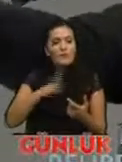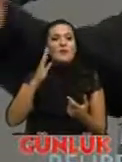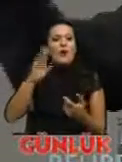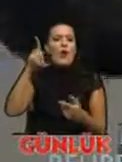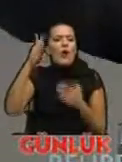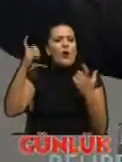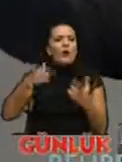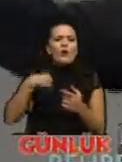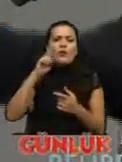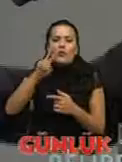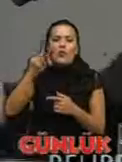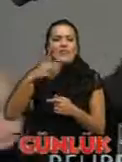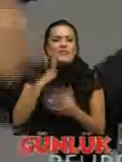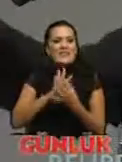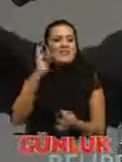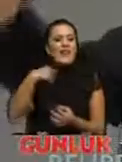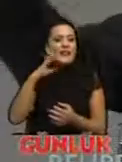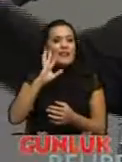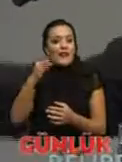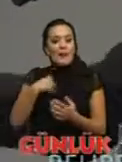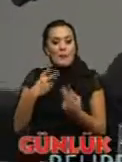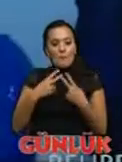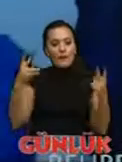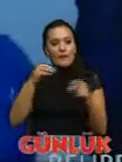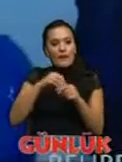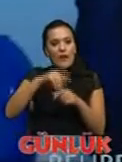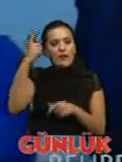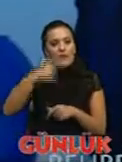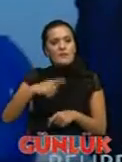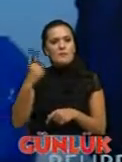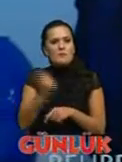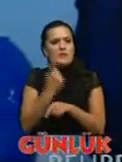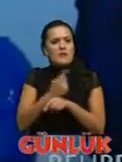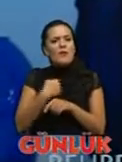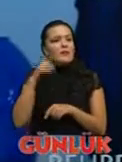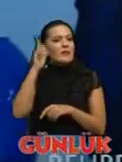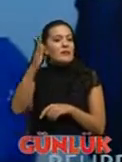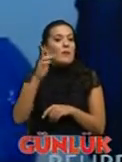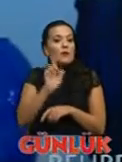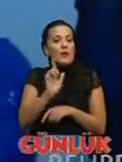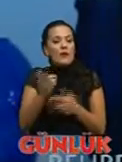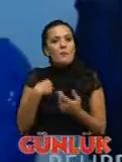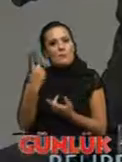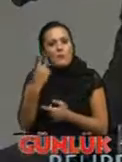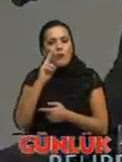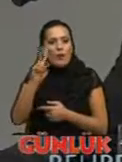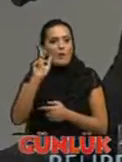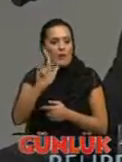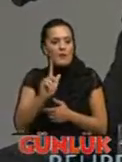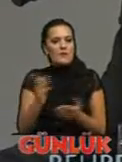göreceğim. Yani bu insanlık değeri. Evet, medeniyetin doğru, bir doğru, şeyi. Evet. Oraya gitmem icap ediyor. Arkadaş bir göreyim